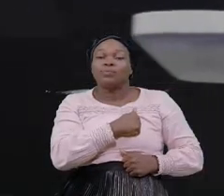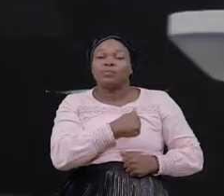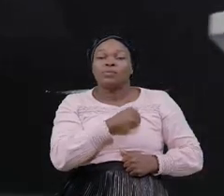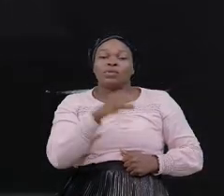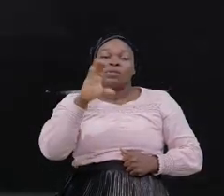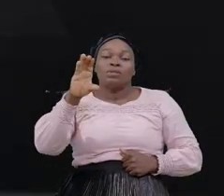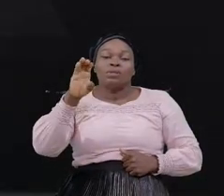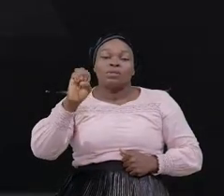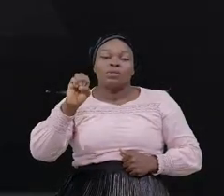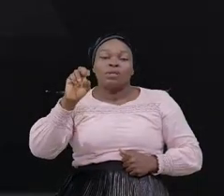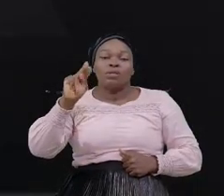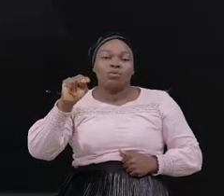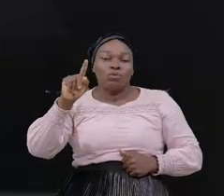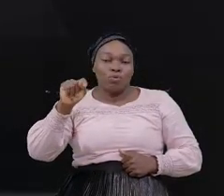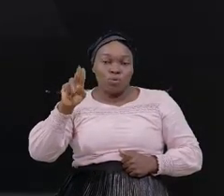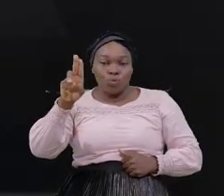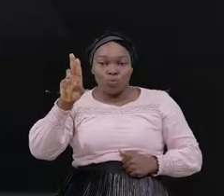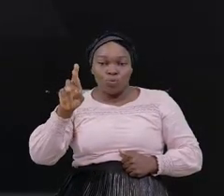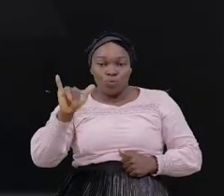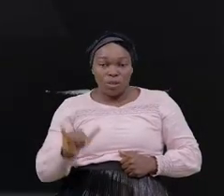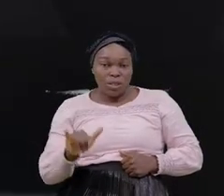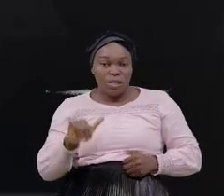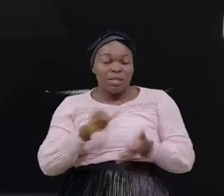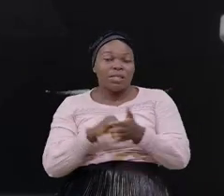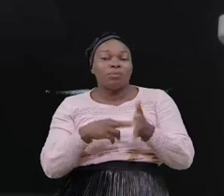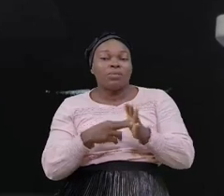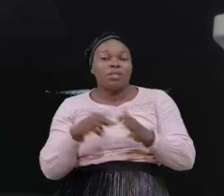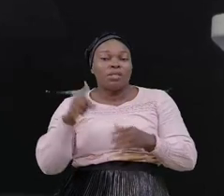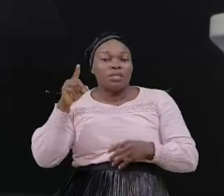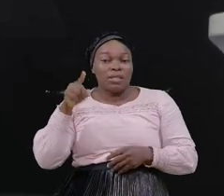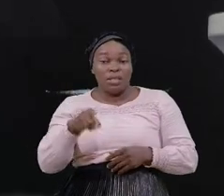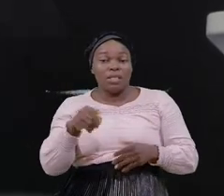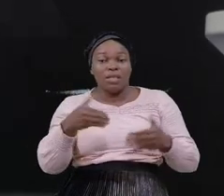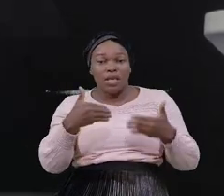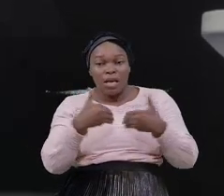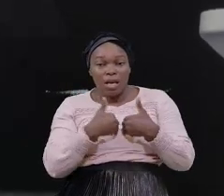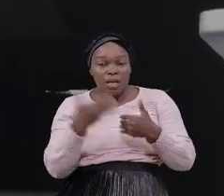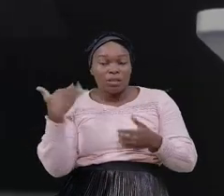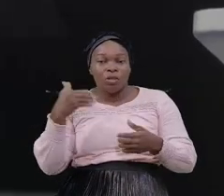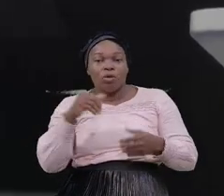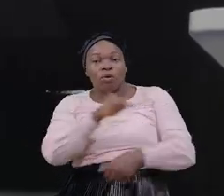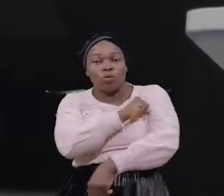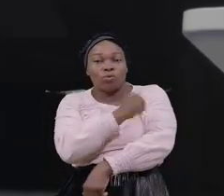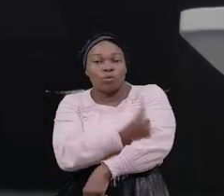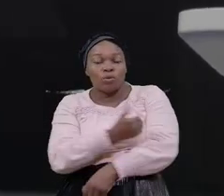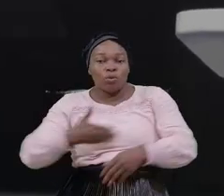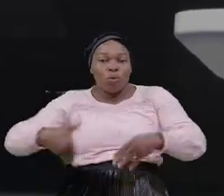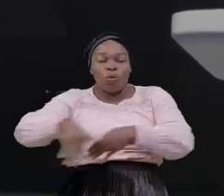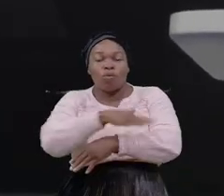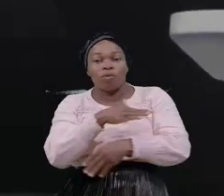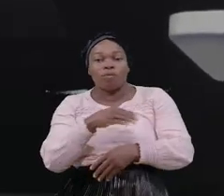un centenier saint, parce qu'il a l'autorité sur 100